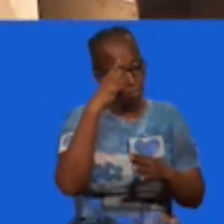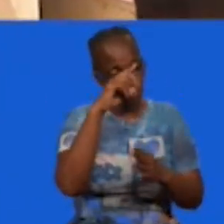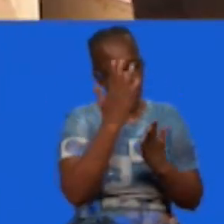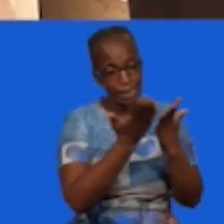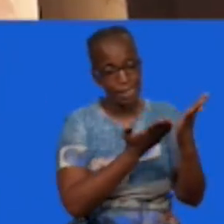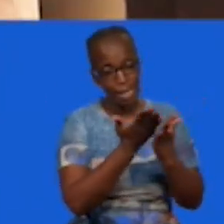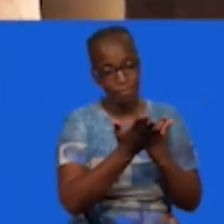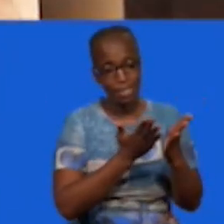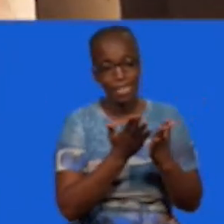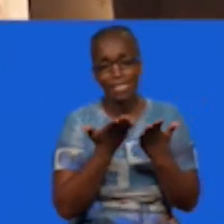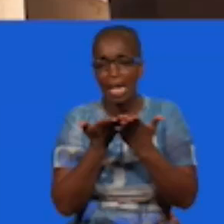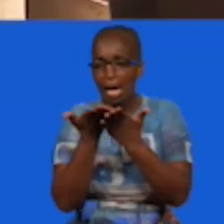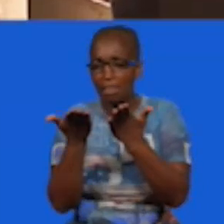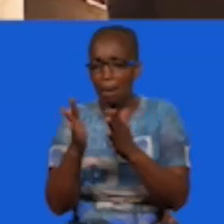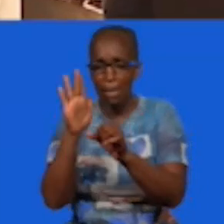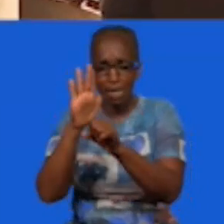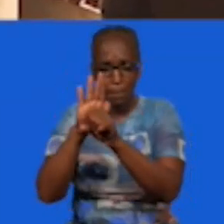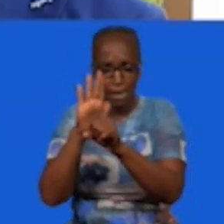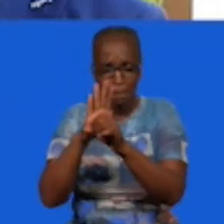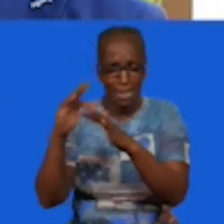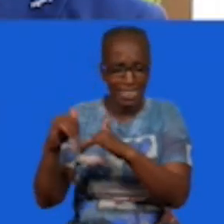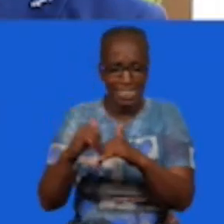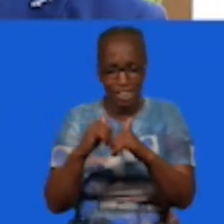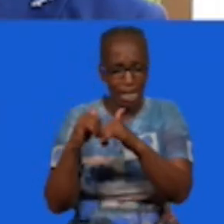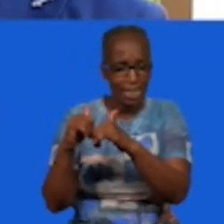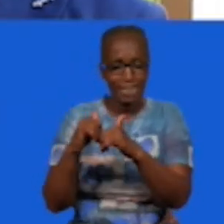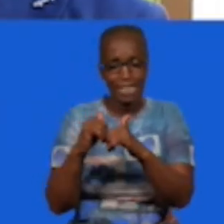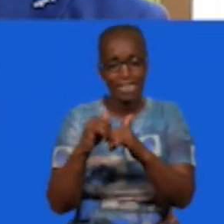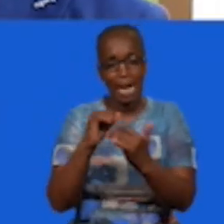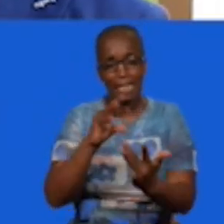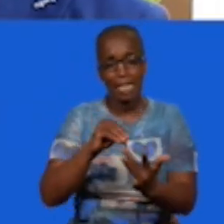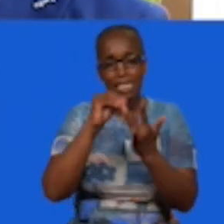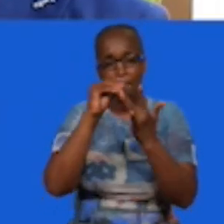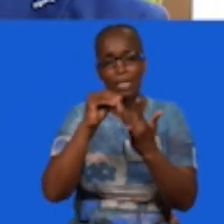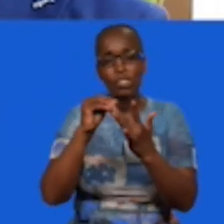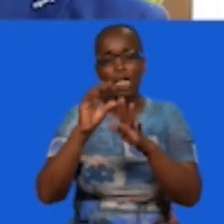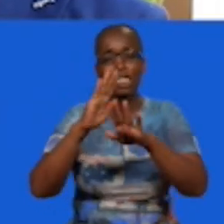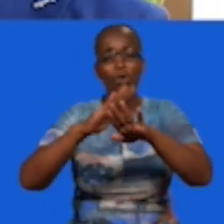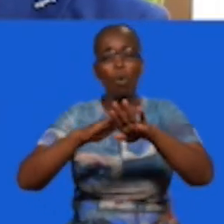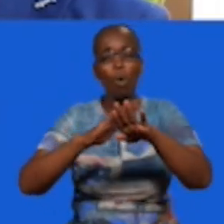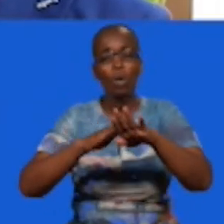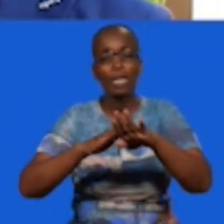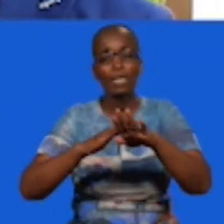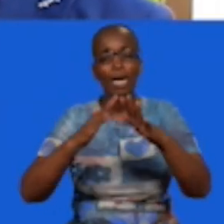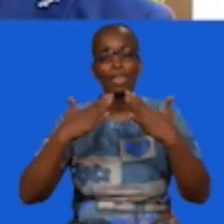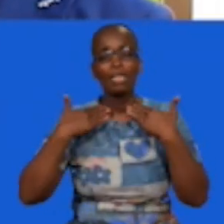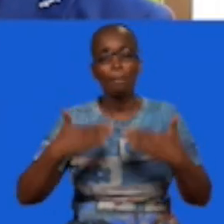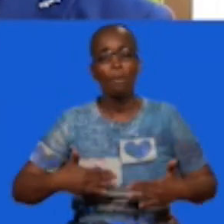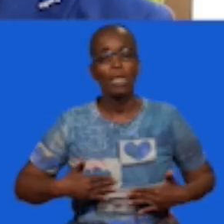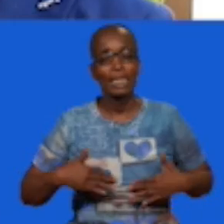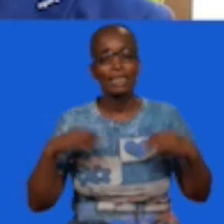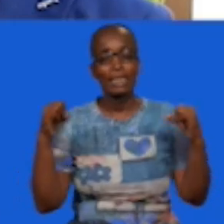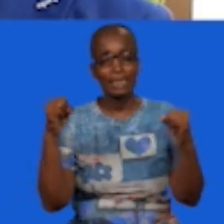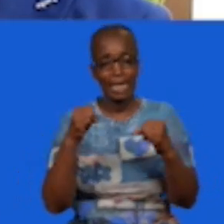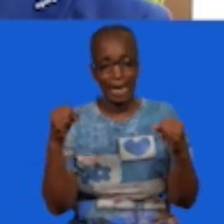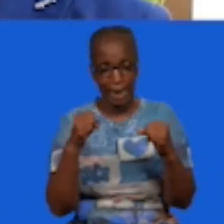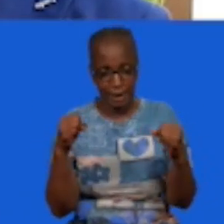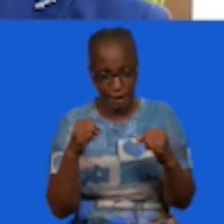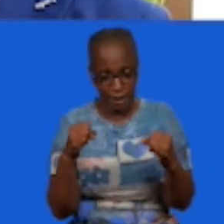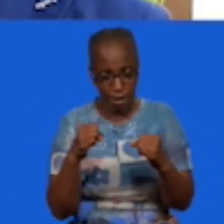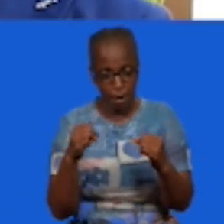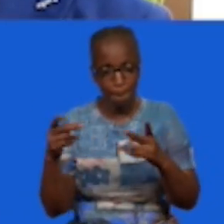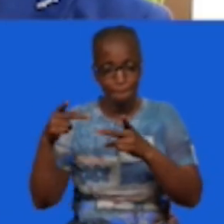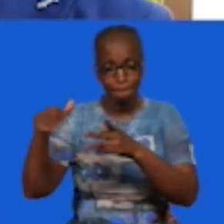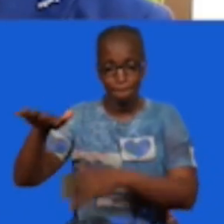huduma hospitalini. Sema kumekuwa na challenge na mwaso maneno wa mochari ambao the mortuary